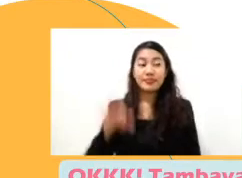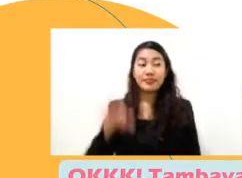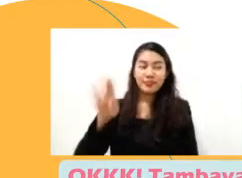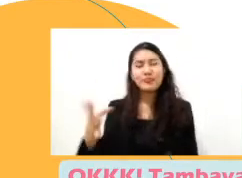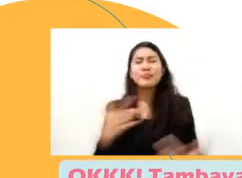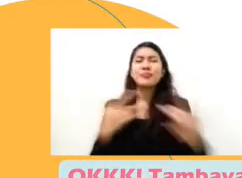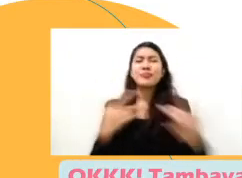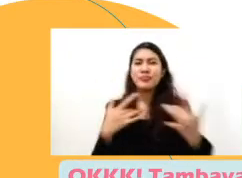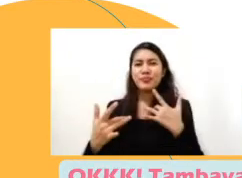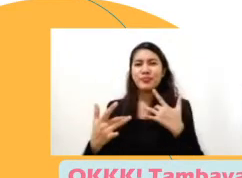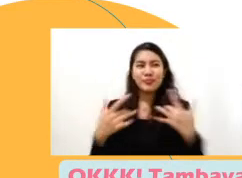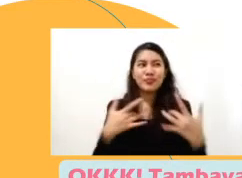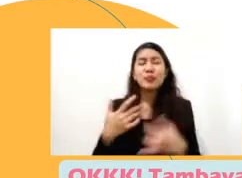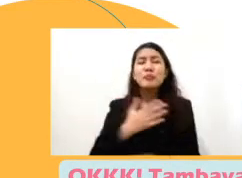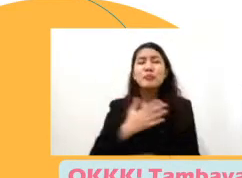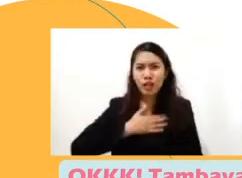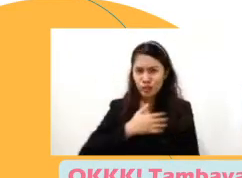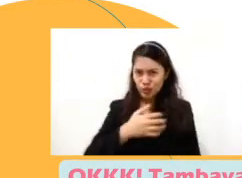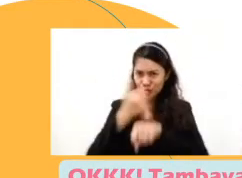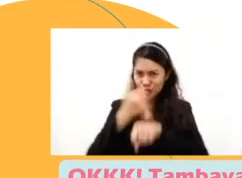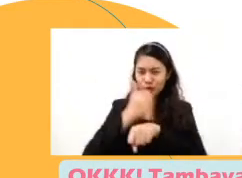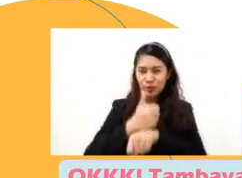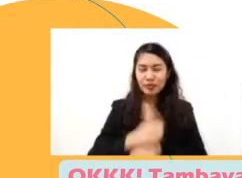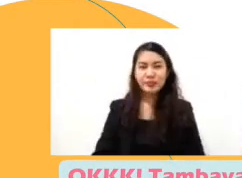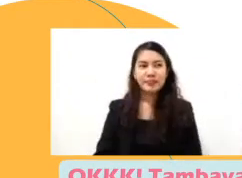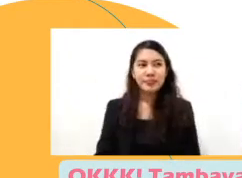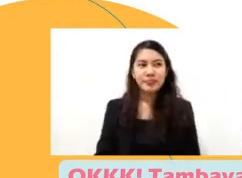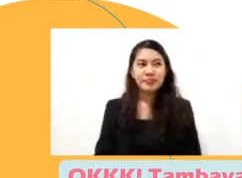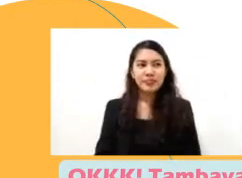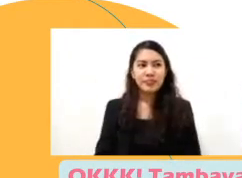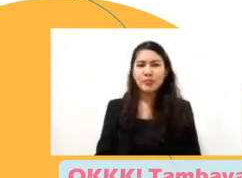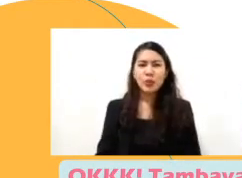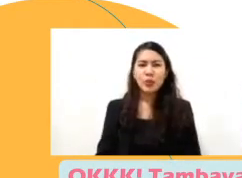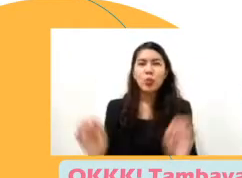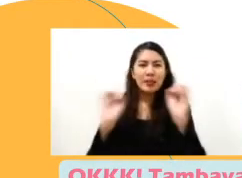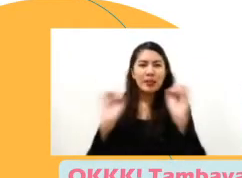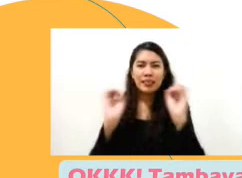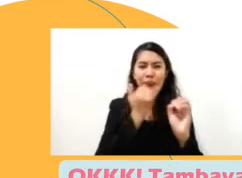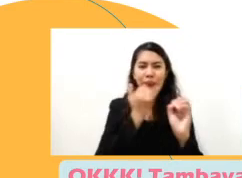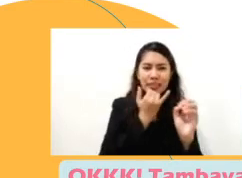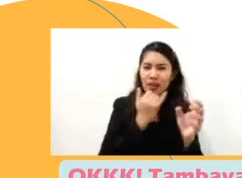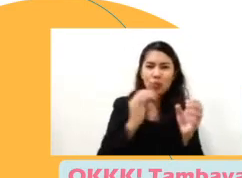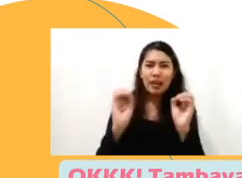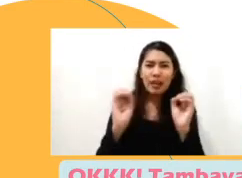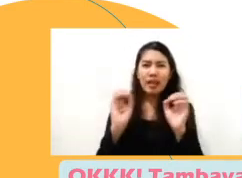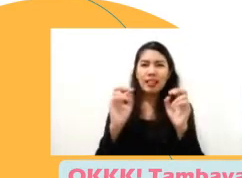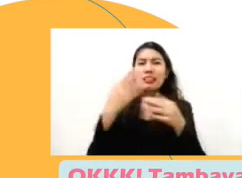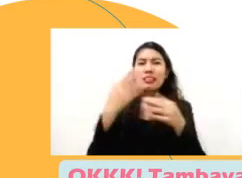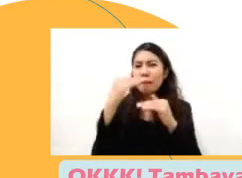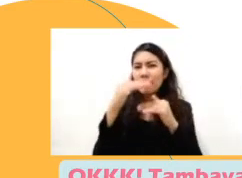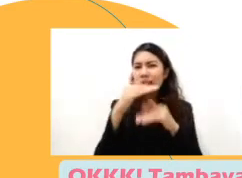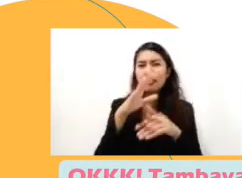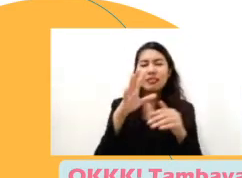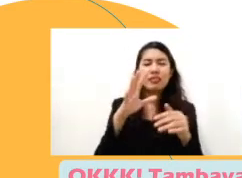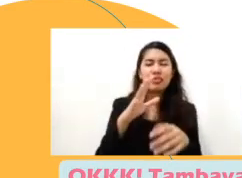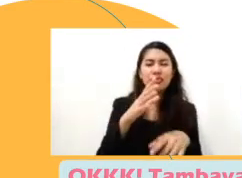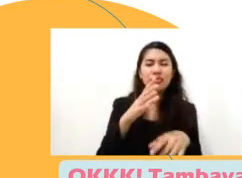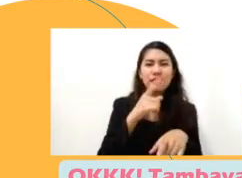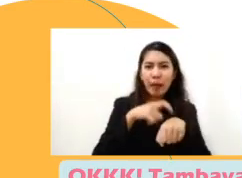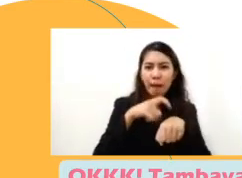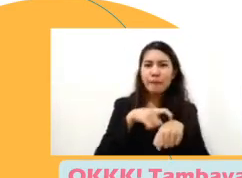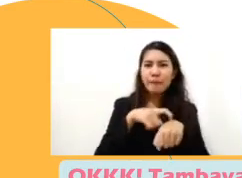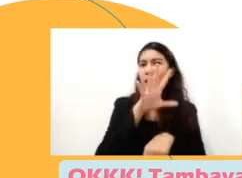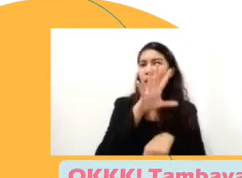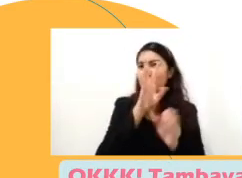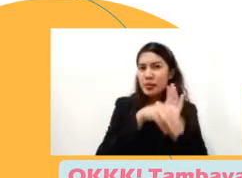Gawin nyo guys ha. Wala namang minimum, maximum time. Gusto nyo 5 minutes, full song, wow! Pwedeng-pwede!